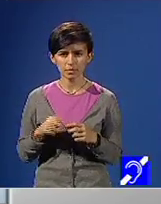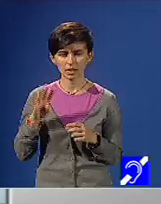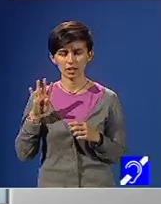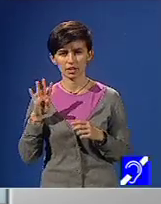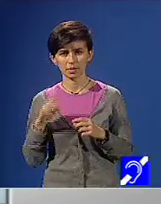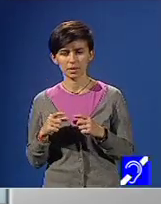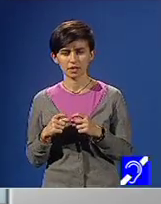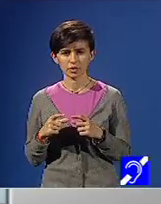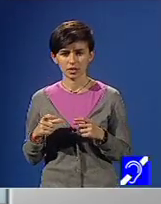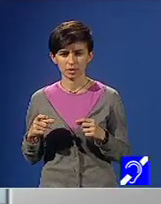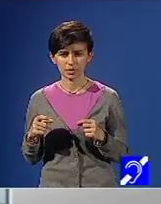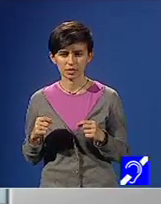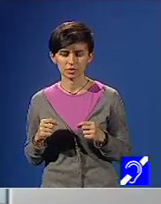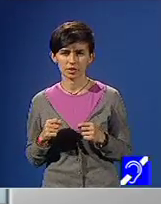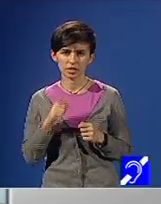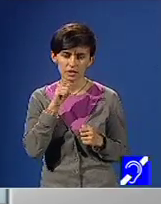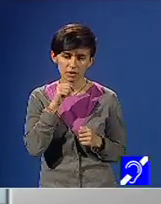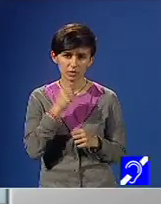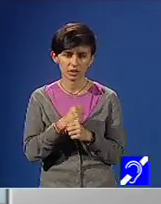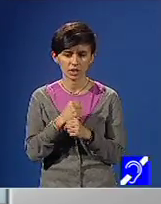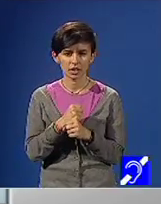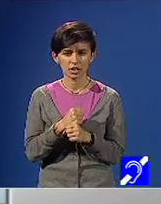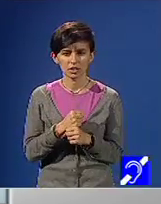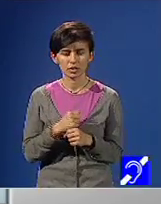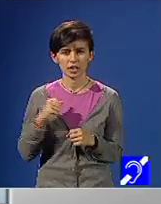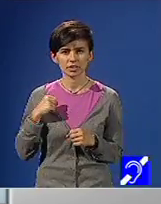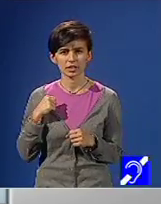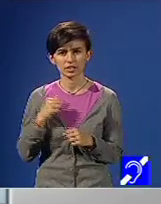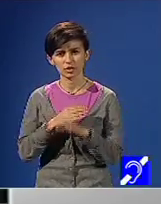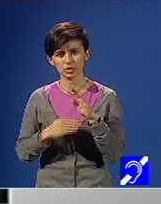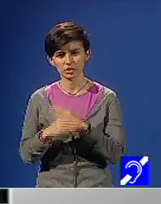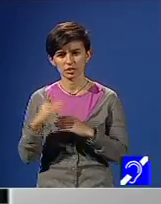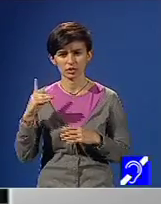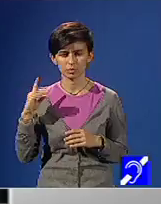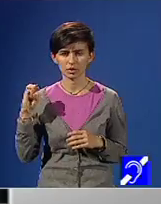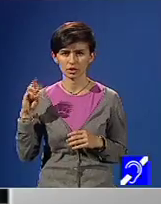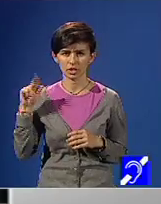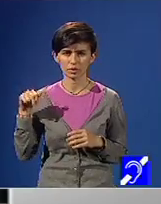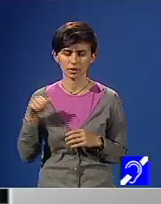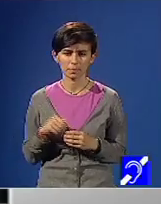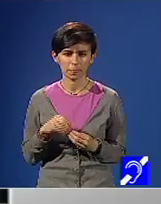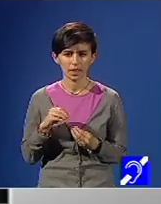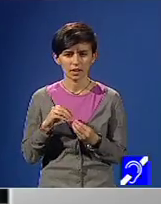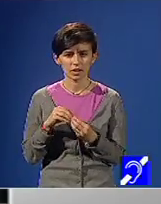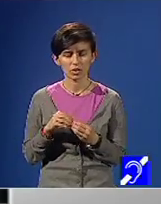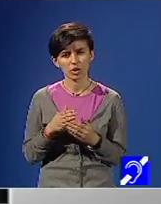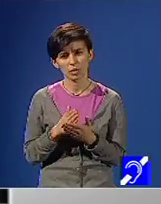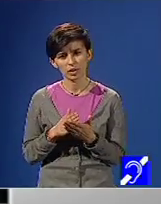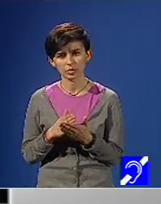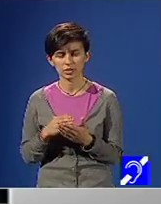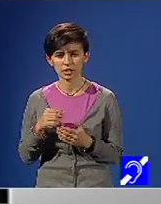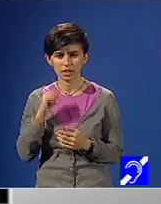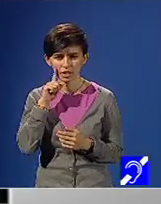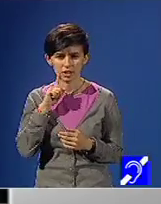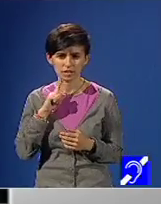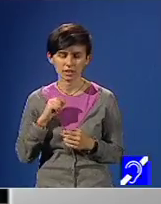Patru Biscuiți, unde lucrează tineri cu sindromul Down. Ouă, unt, zahăr și vanilie, ingrediente pe